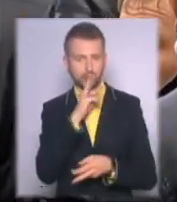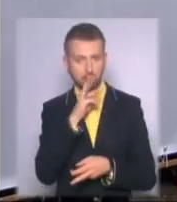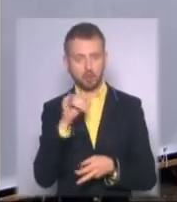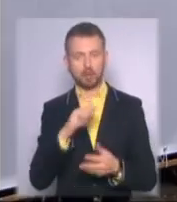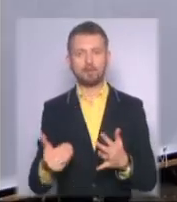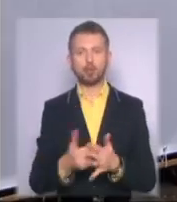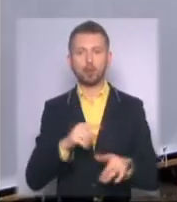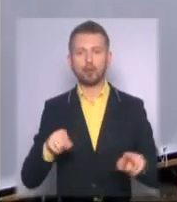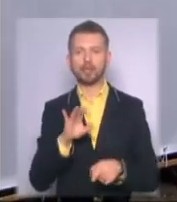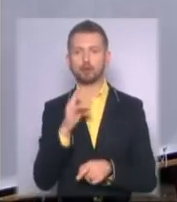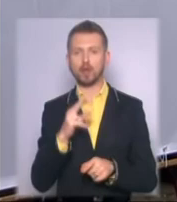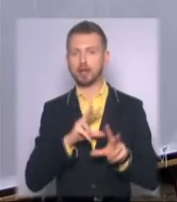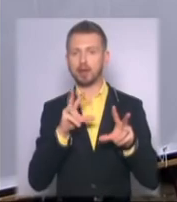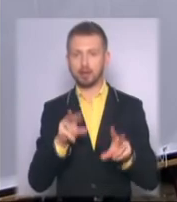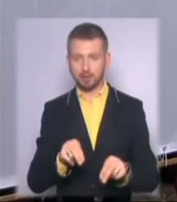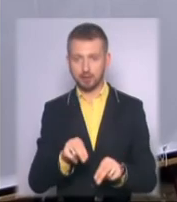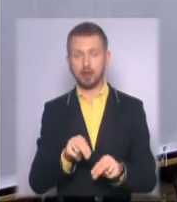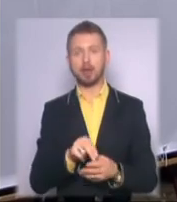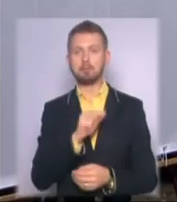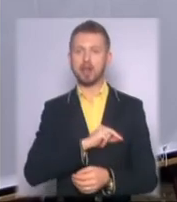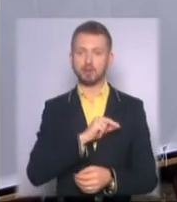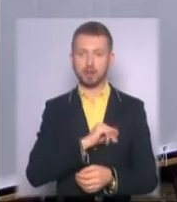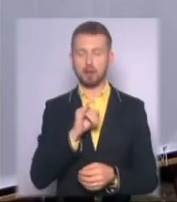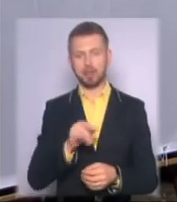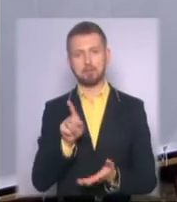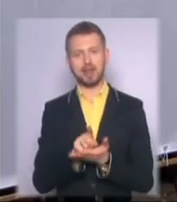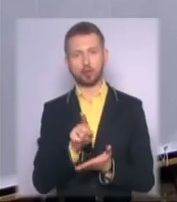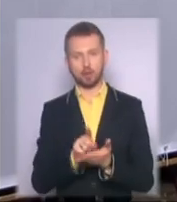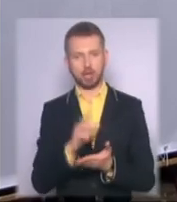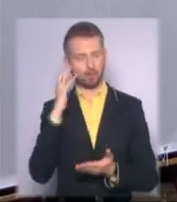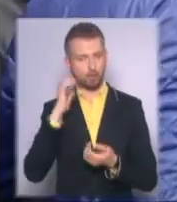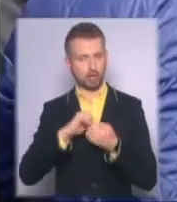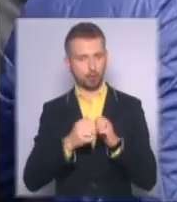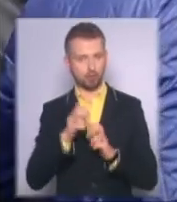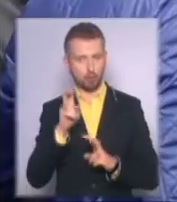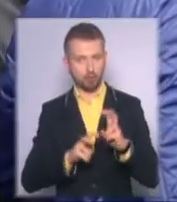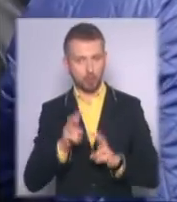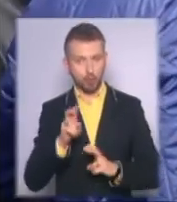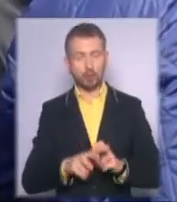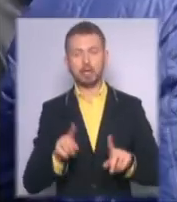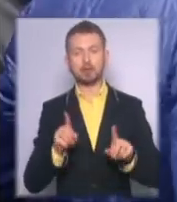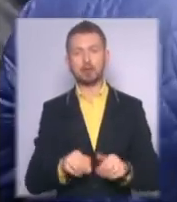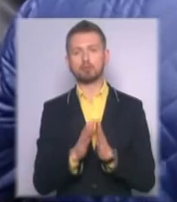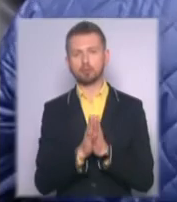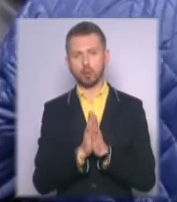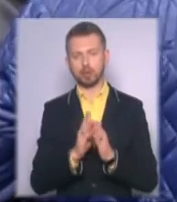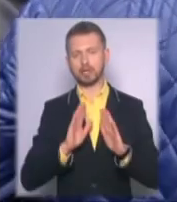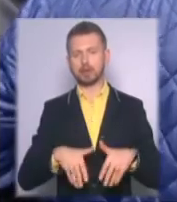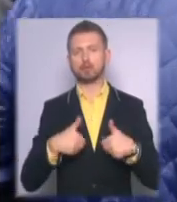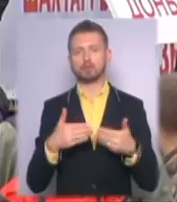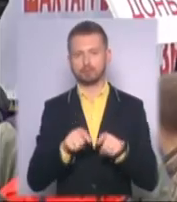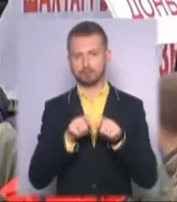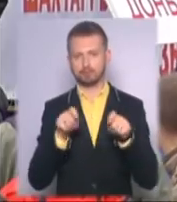гарантії працівникам та пенсіонерам вугільної промисловості. Крім того, шахтарі просять ініціювати з цього приводу засідання